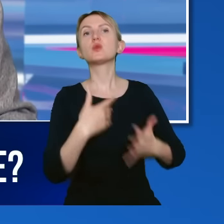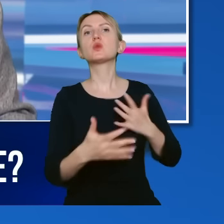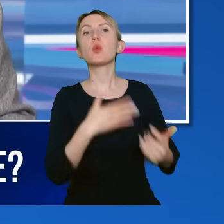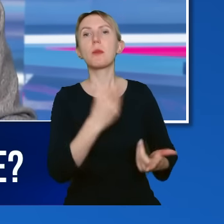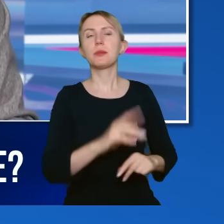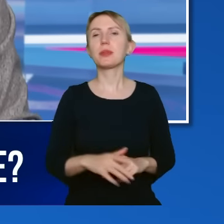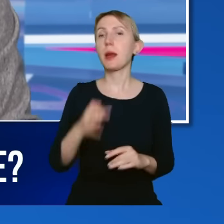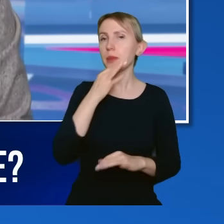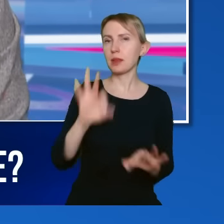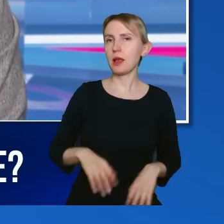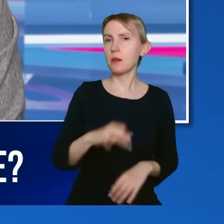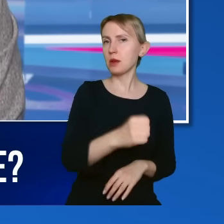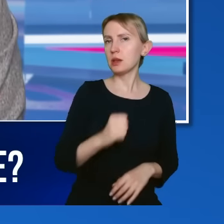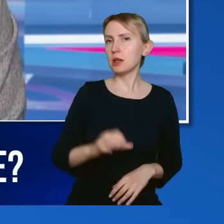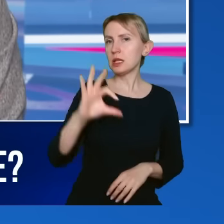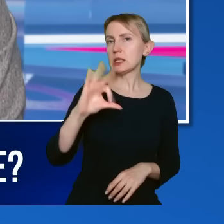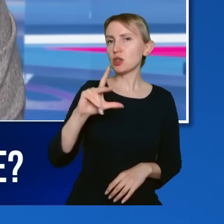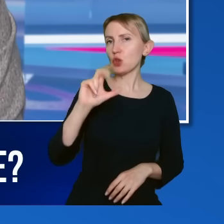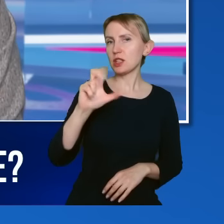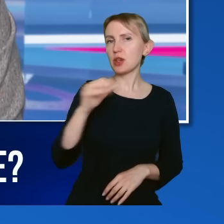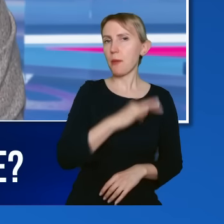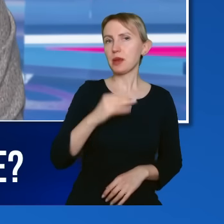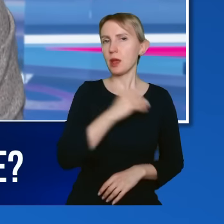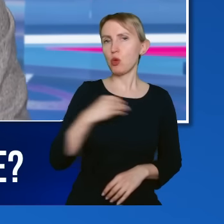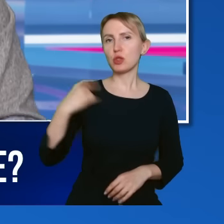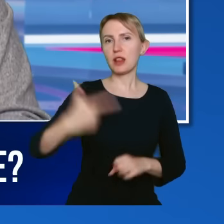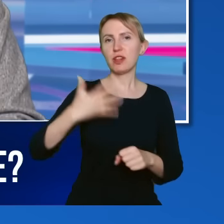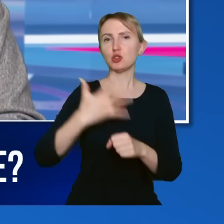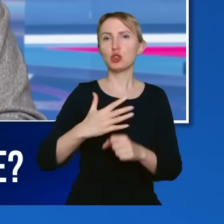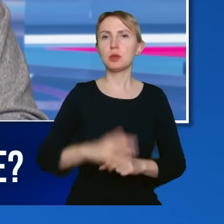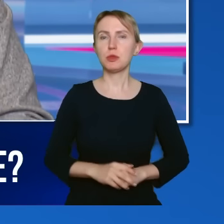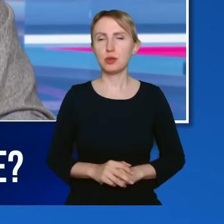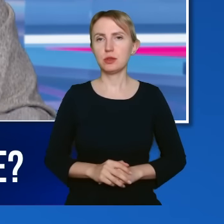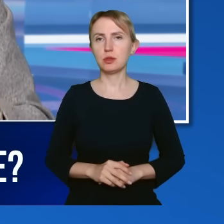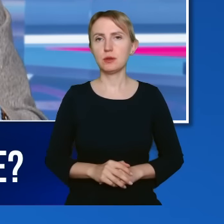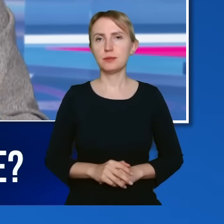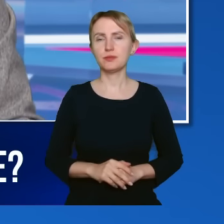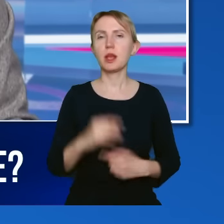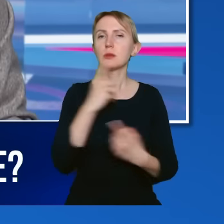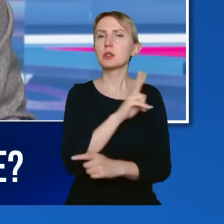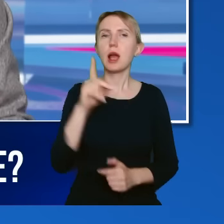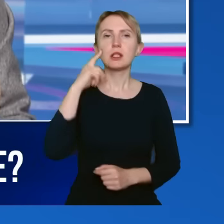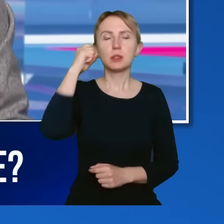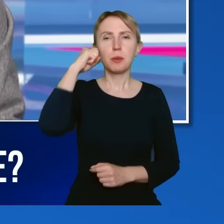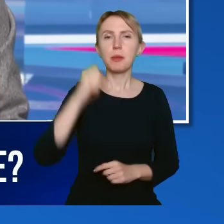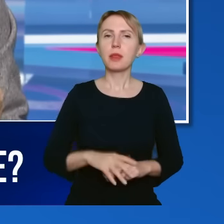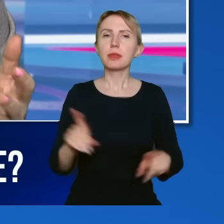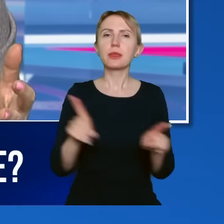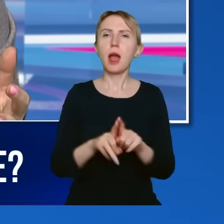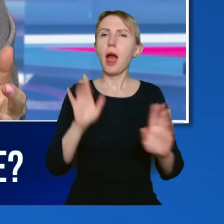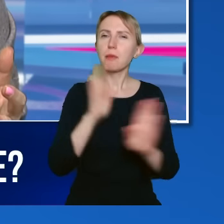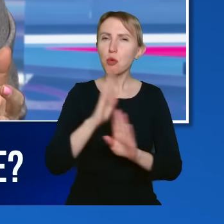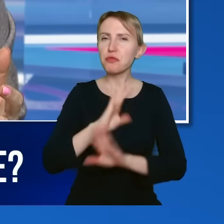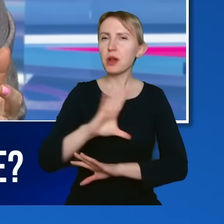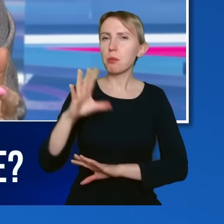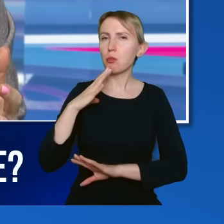teraz do pana posła Marcina Skonieczki z Polski 2050. Panie pośle, bo myślę, że wszyscy pamiętają też tą atmosferę, która